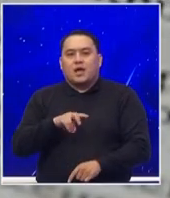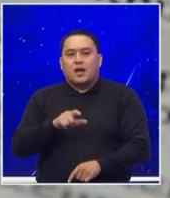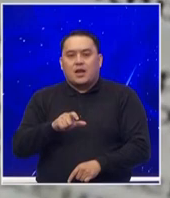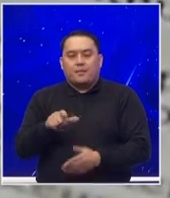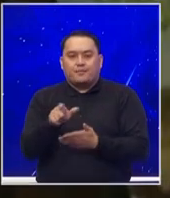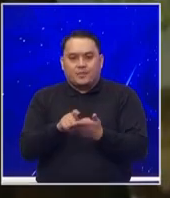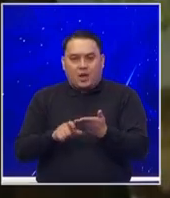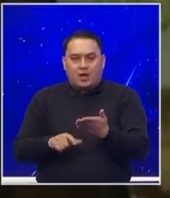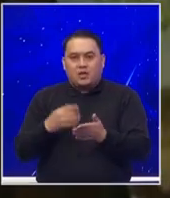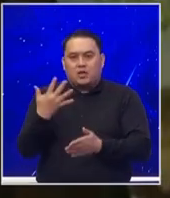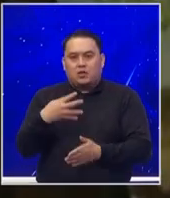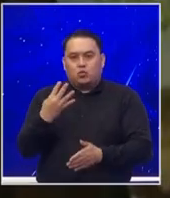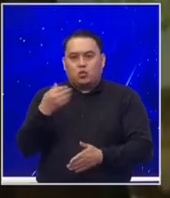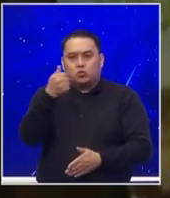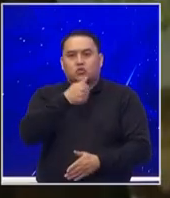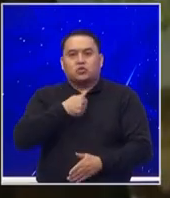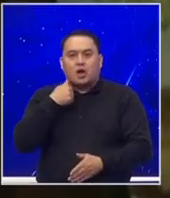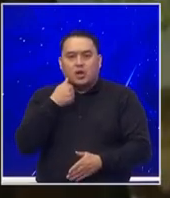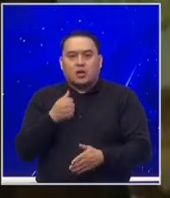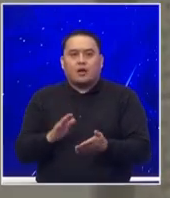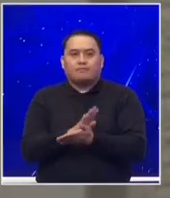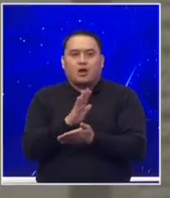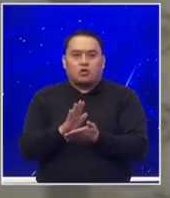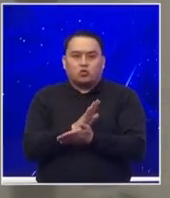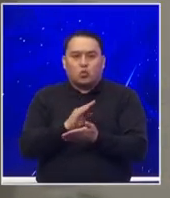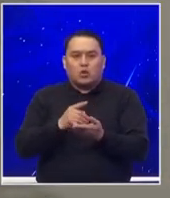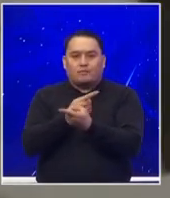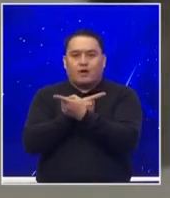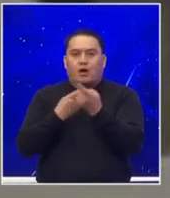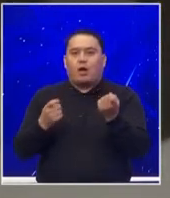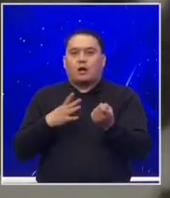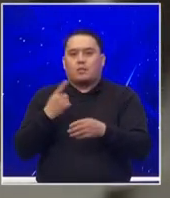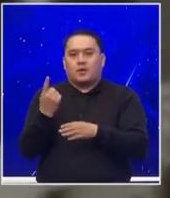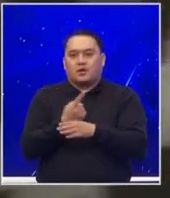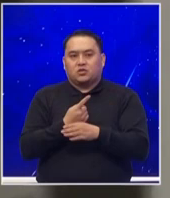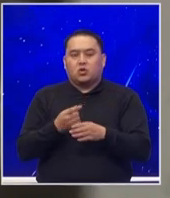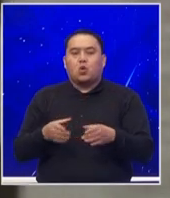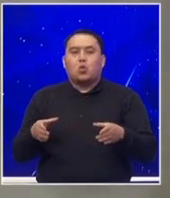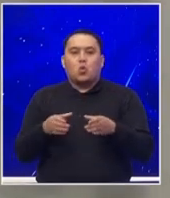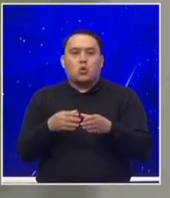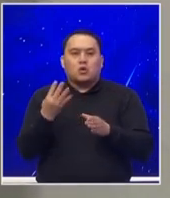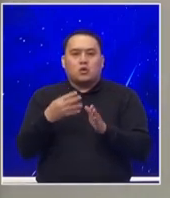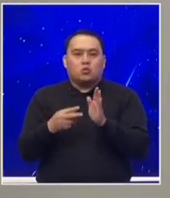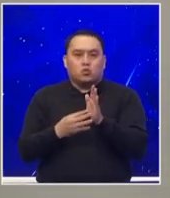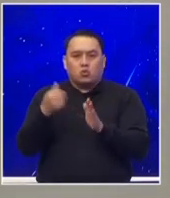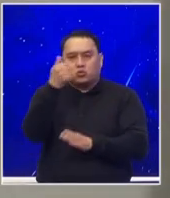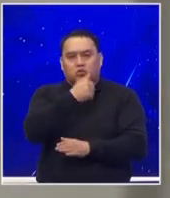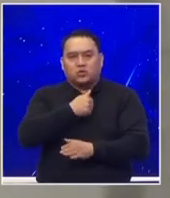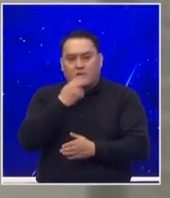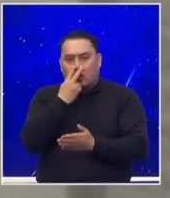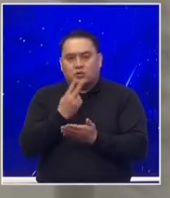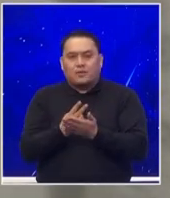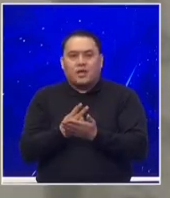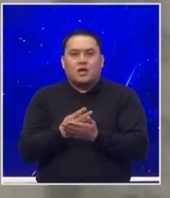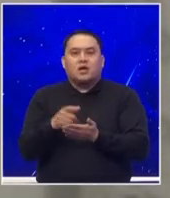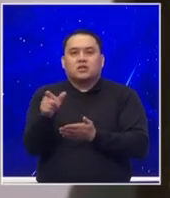алғаш 1954 жылы Республикалық пионер балалар журналында жарияланса, тұңғыш өлең жинағы 1959 жылы жарық көрді.